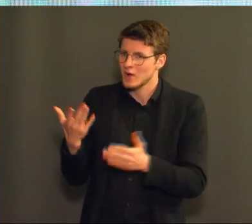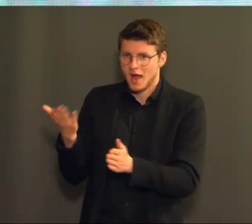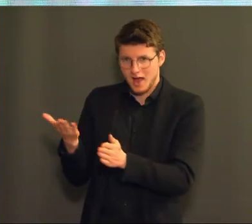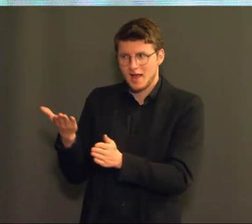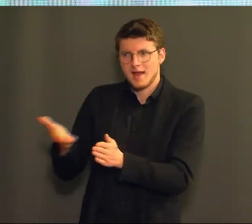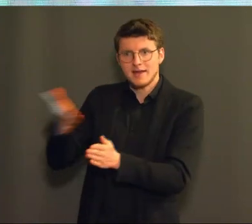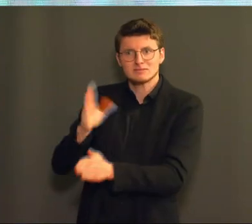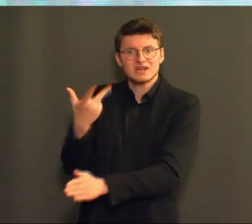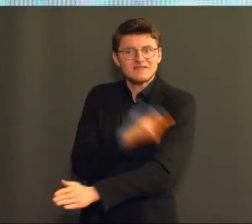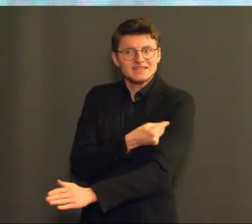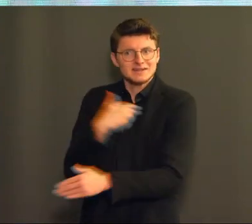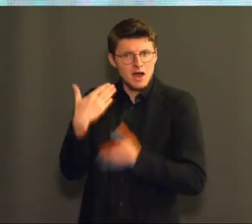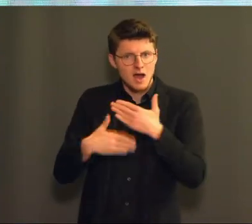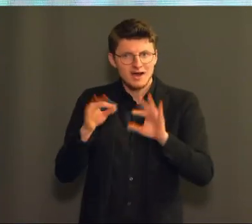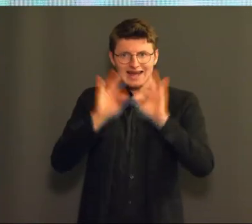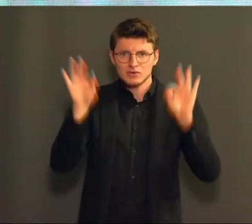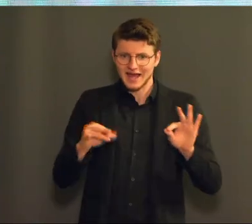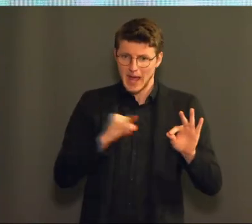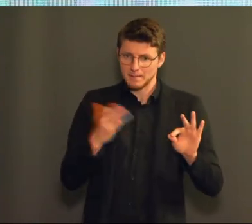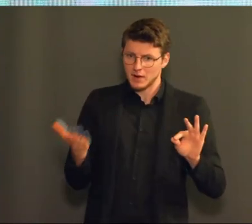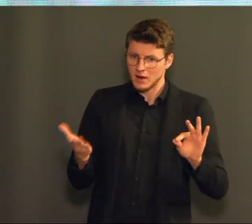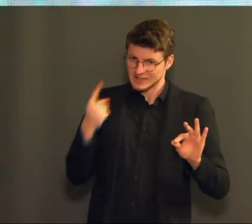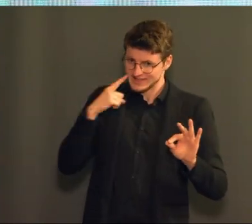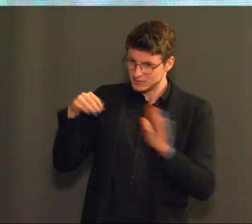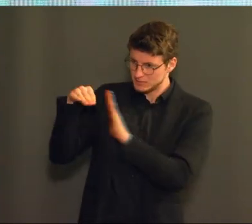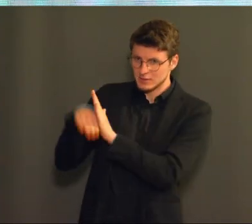vaccinatie uiteindelijk zijn vruchten afwerpt.